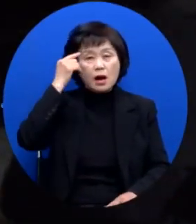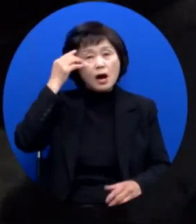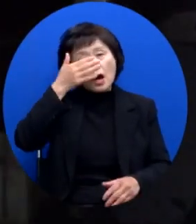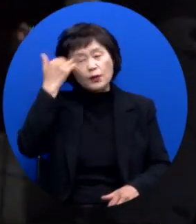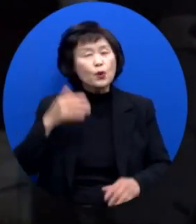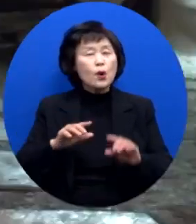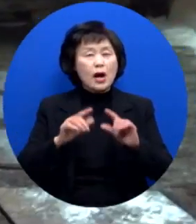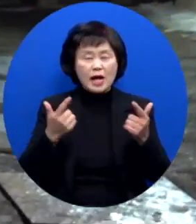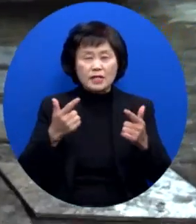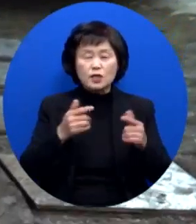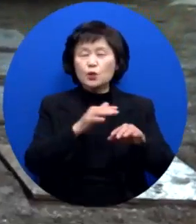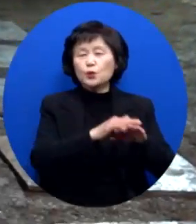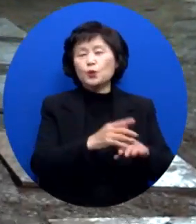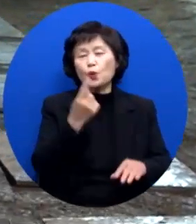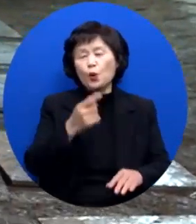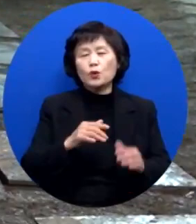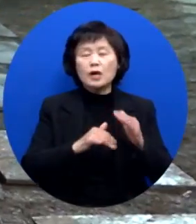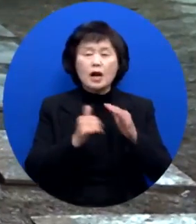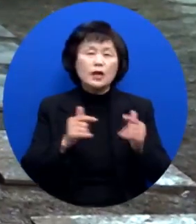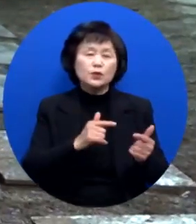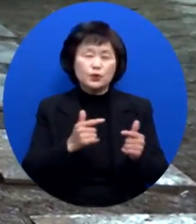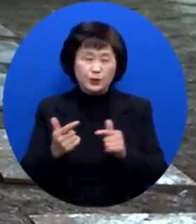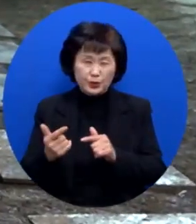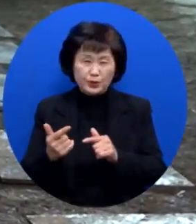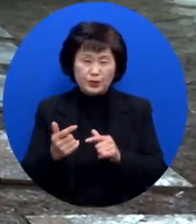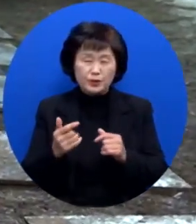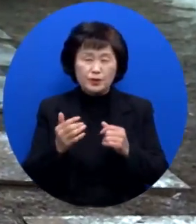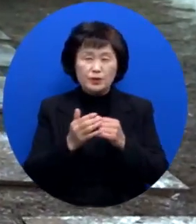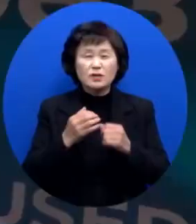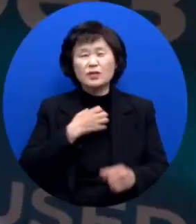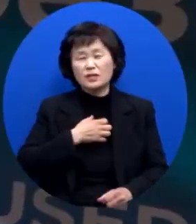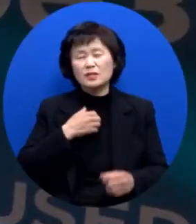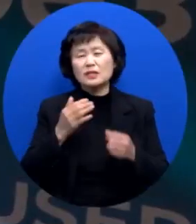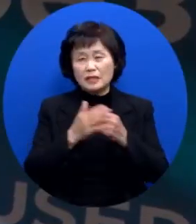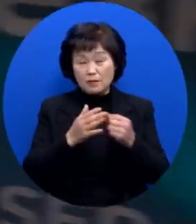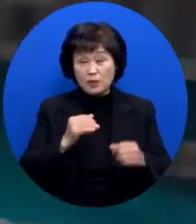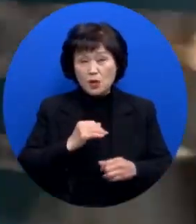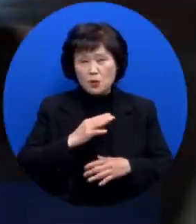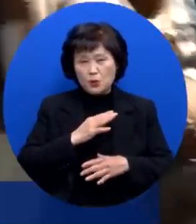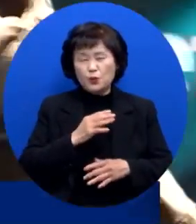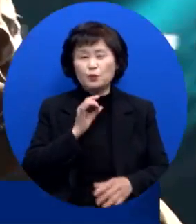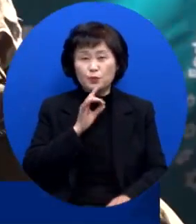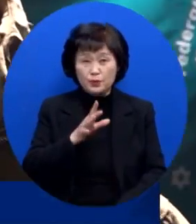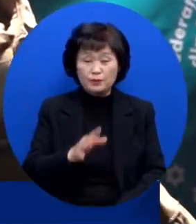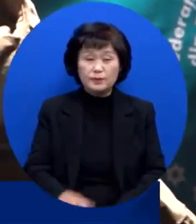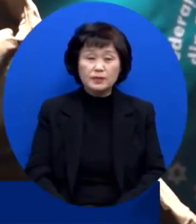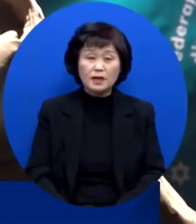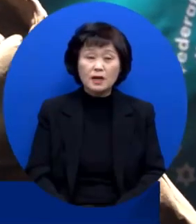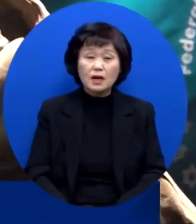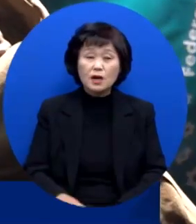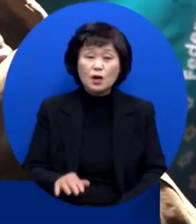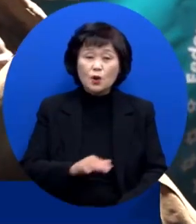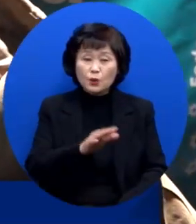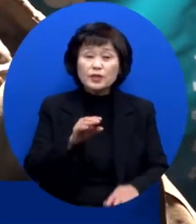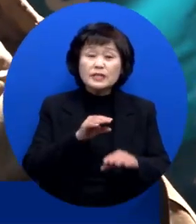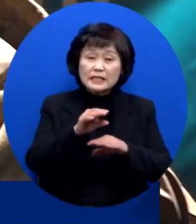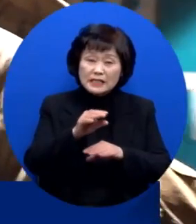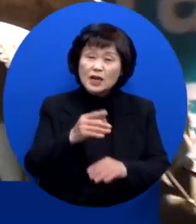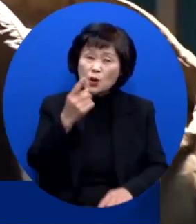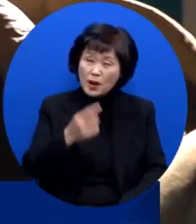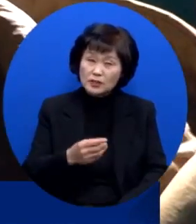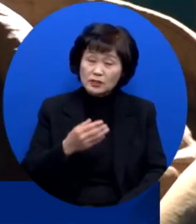아닌 두고 온 가족에 대한 심적 고통과 두려움입니다. We come on a car.